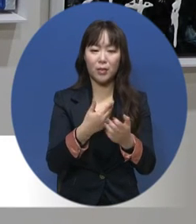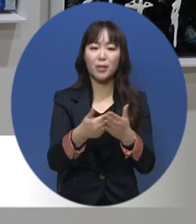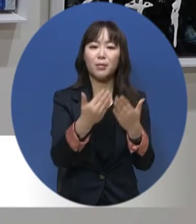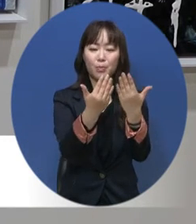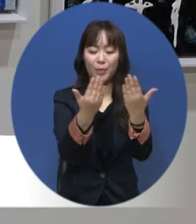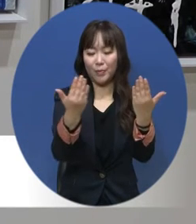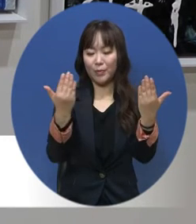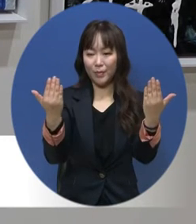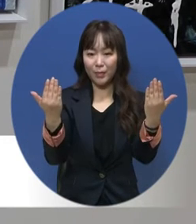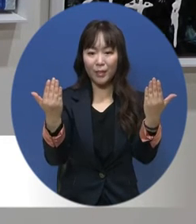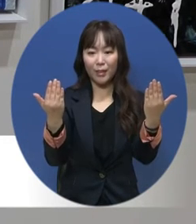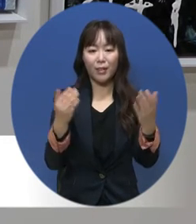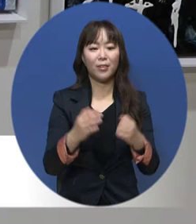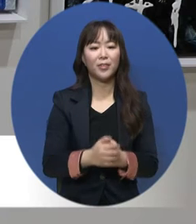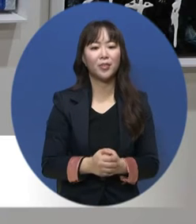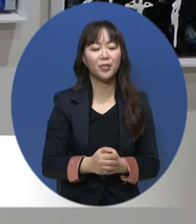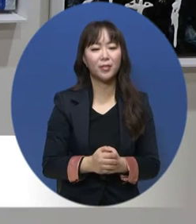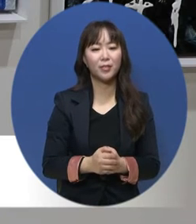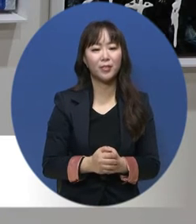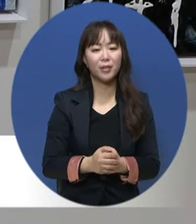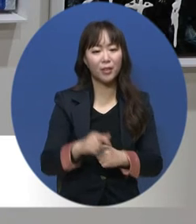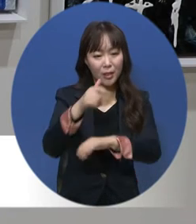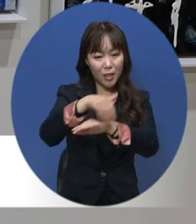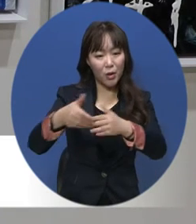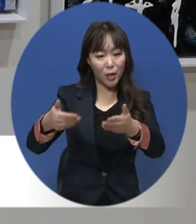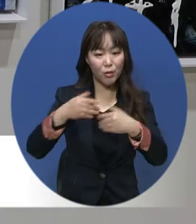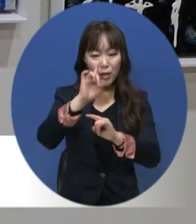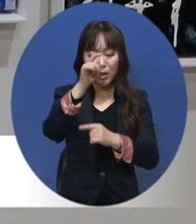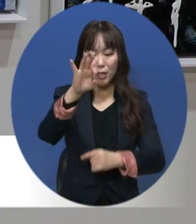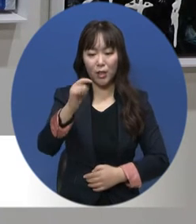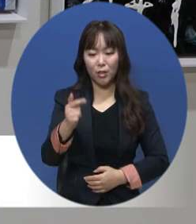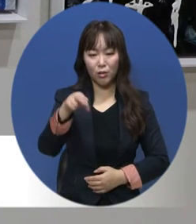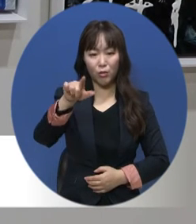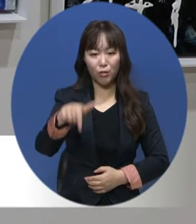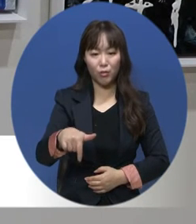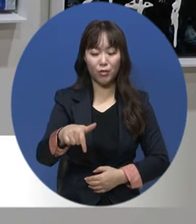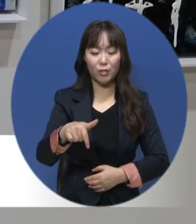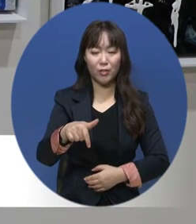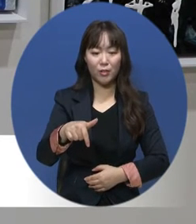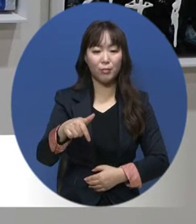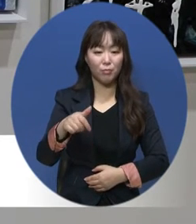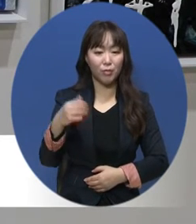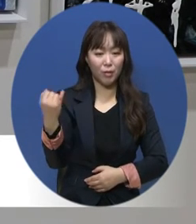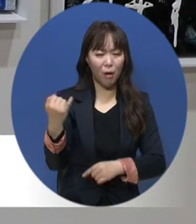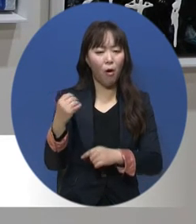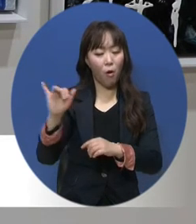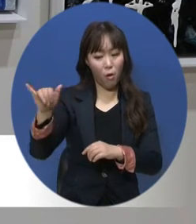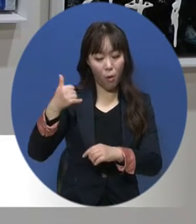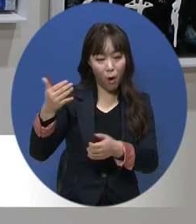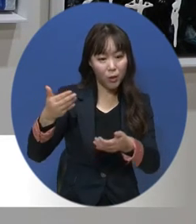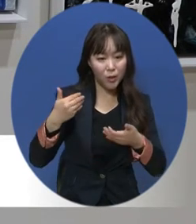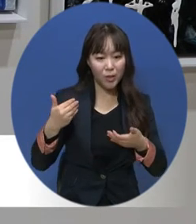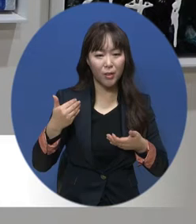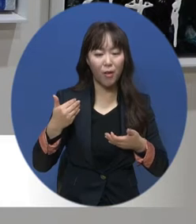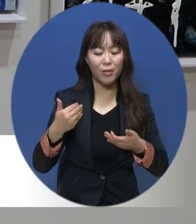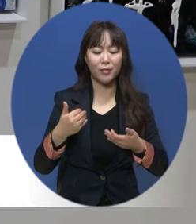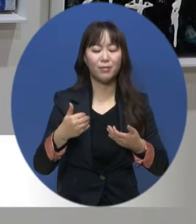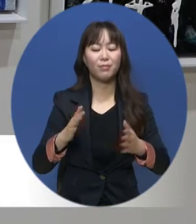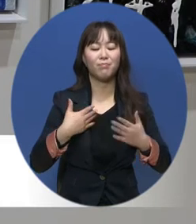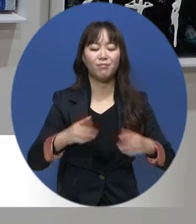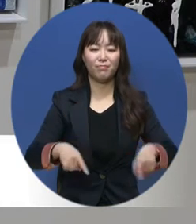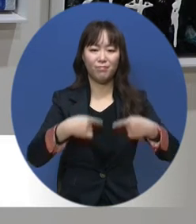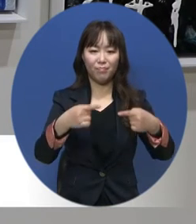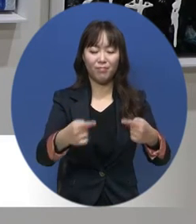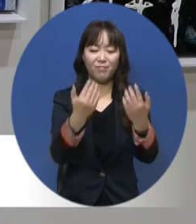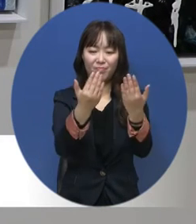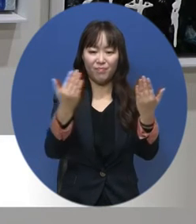하게 됐는데요. 이 전시를 기획해 주신 이은숙 작가님께서 이제 연락을 주셔서 이제